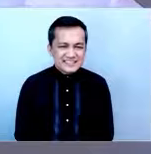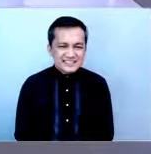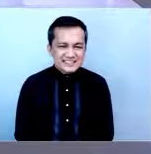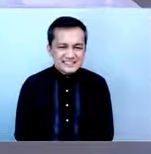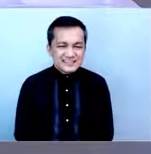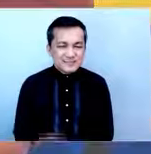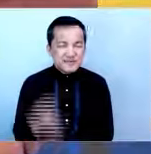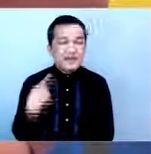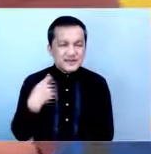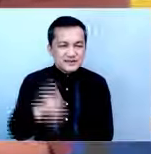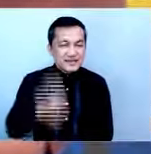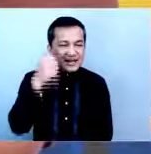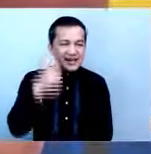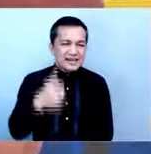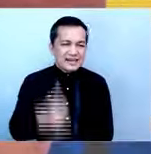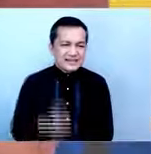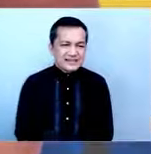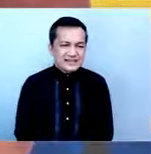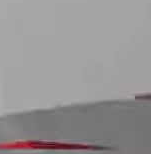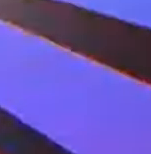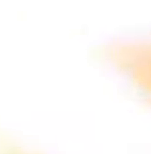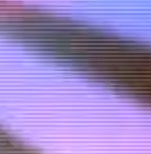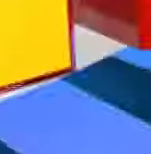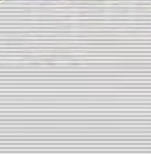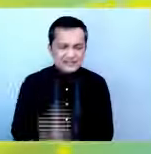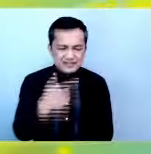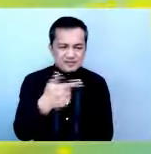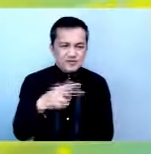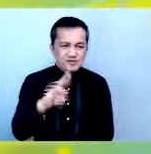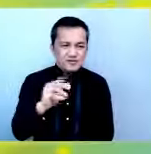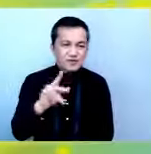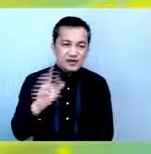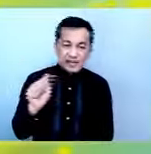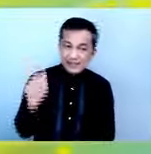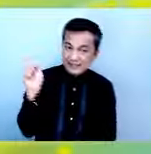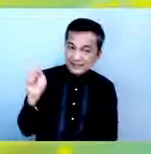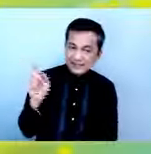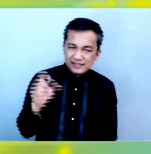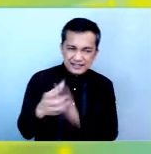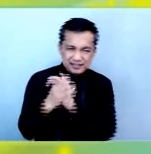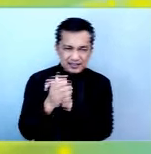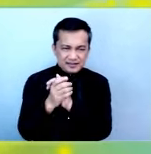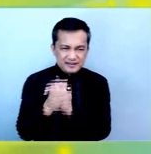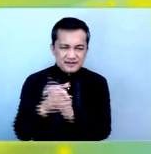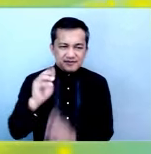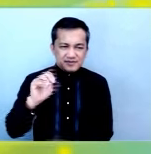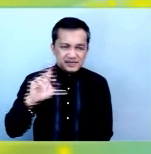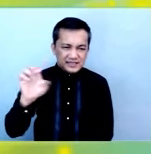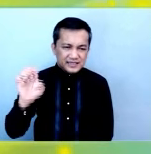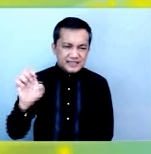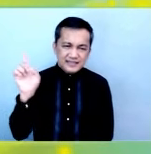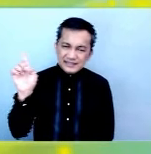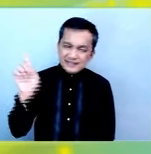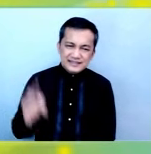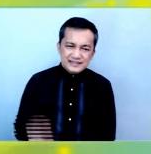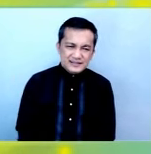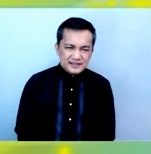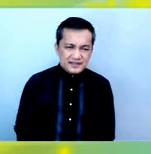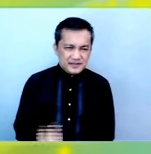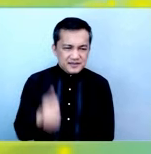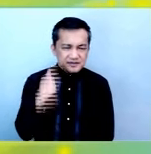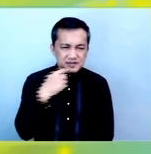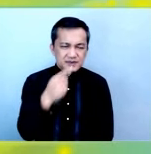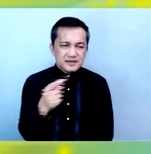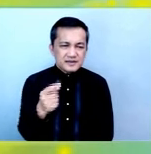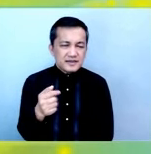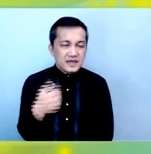May nanalo na! Ati ka gumuka ako sa Big Otis. Congratulations, Michelle Elamparo! Hindi lamang po mensahe na understand